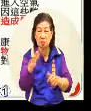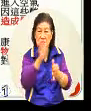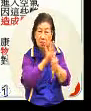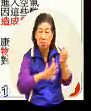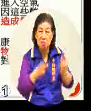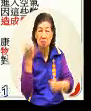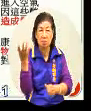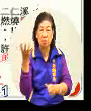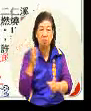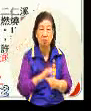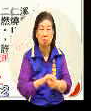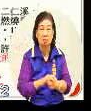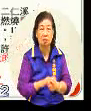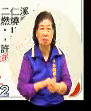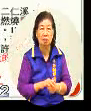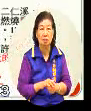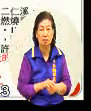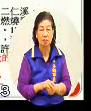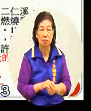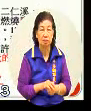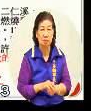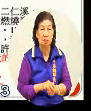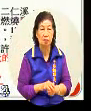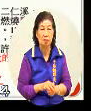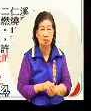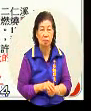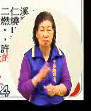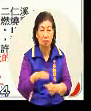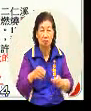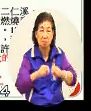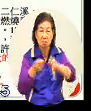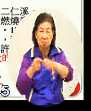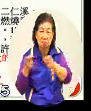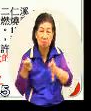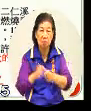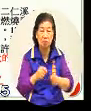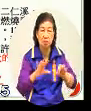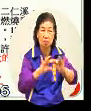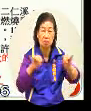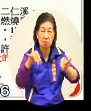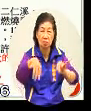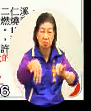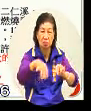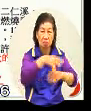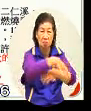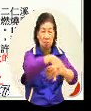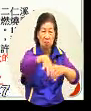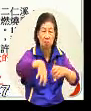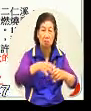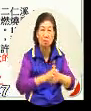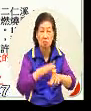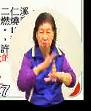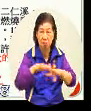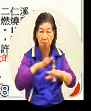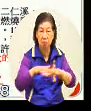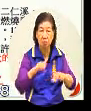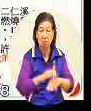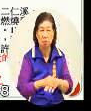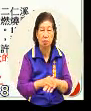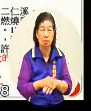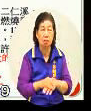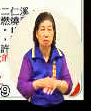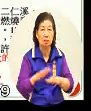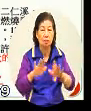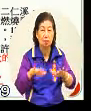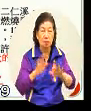大啦，影响非常大啦，啊，所以吼、哦，啊，嘛会破坏到地方的过敏的环境啦，啊，尤其吼、哦，即摆要